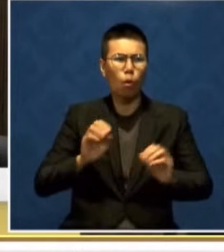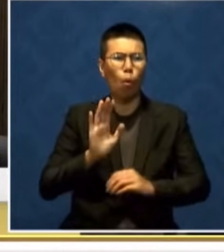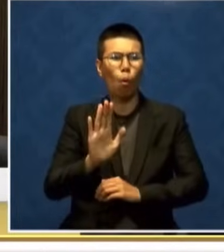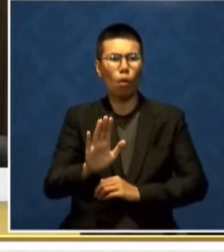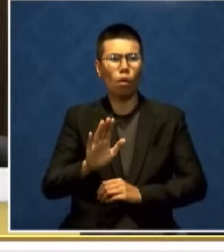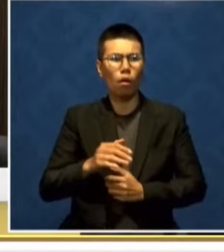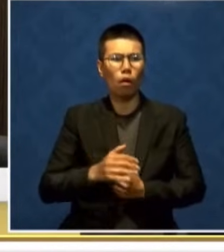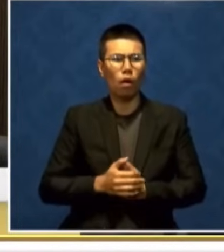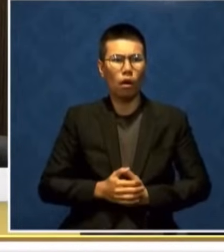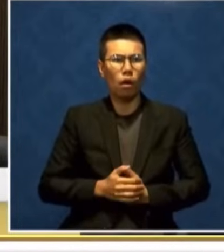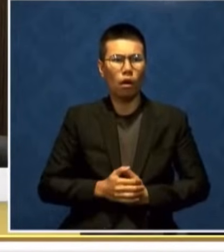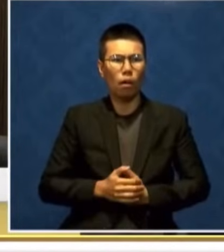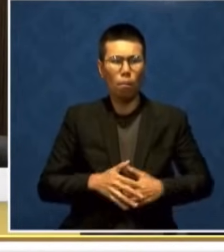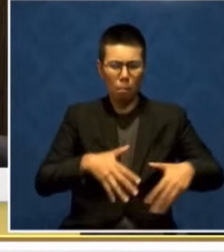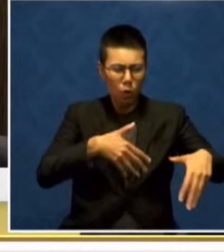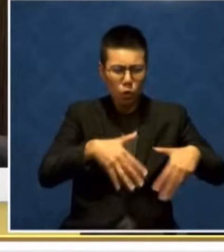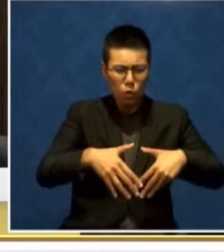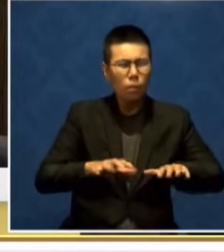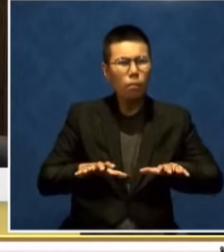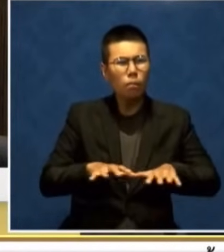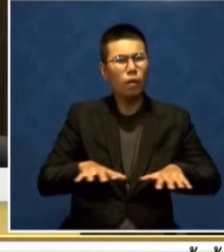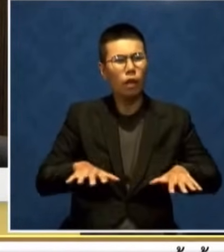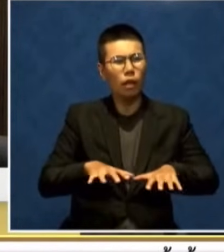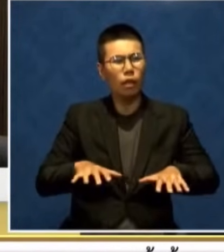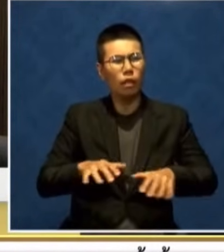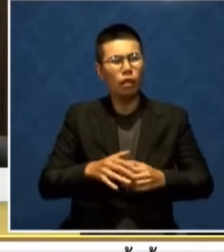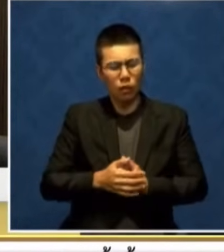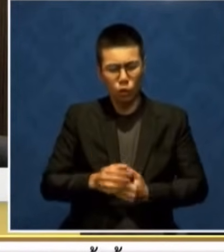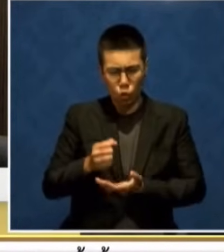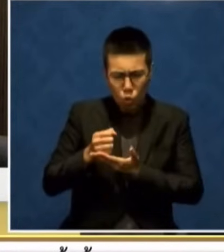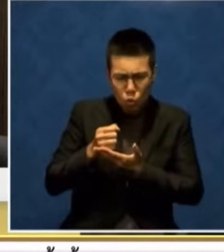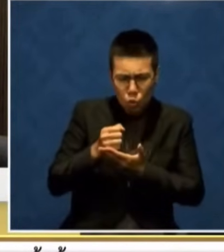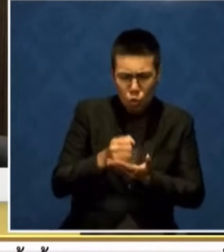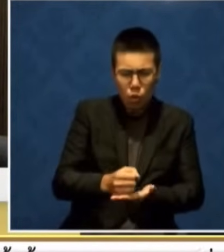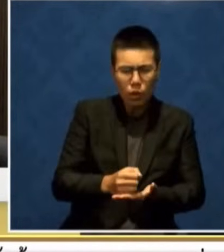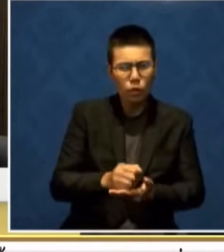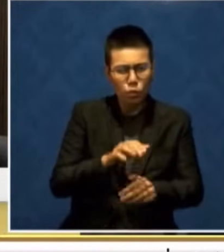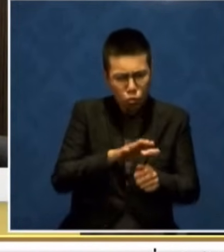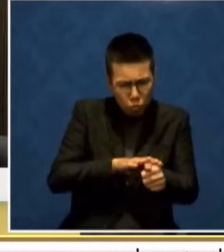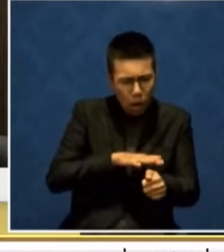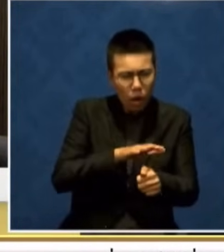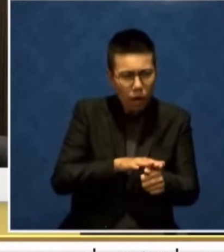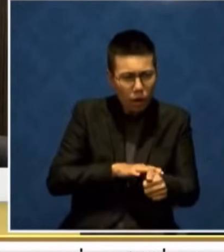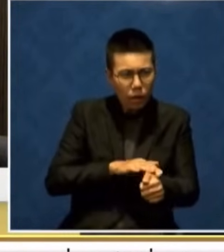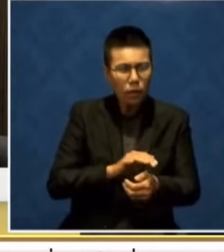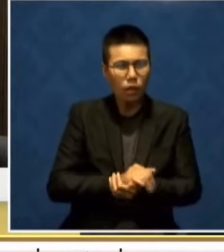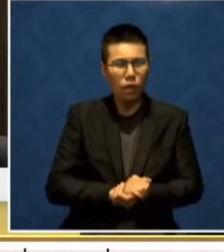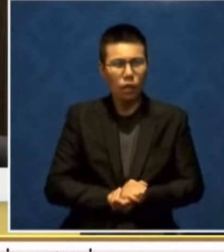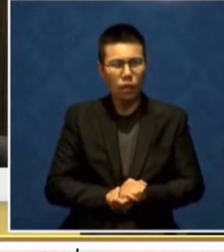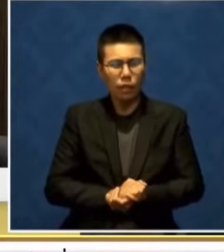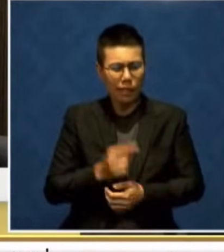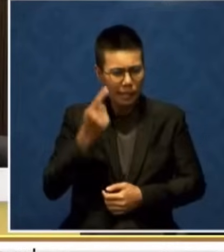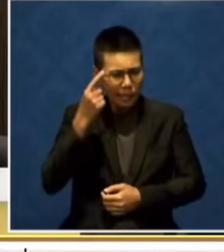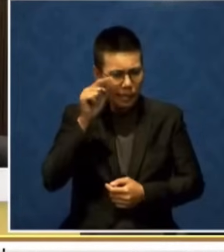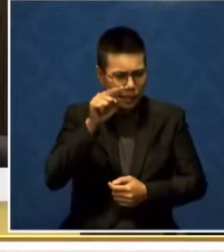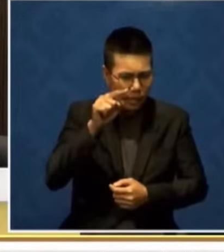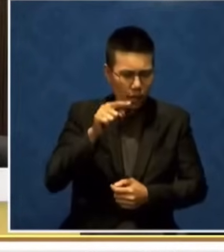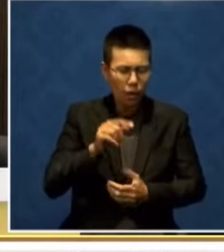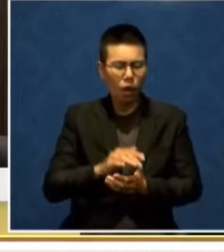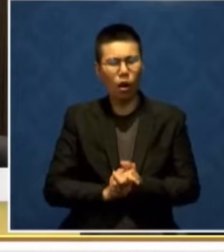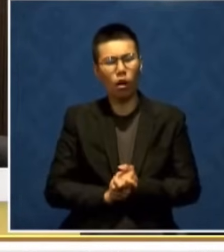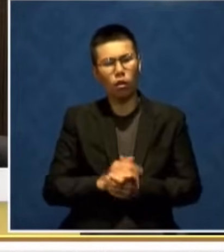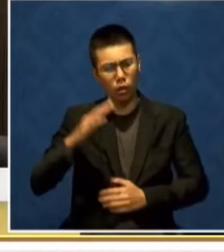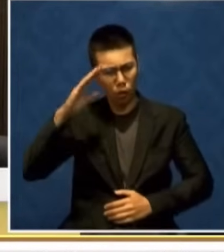ตาธรรมดาตาดำๆอย่างพวกเราเนี่ยก็ช่วยรู้สึกไปถึงผู้ใต้บังคับบัญชาของท่านที่อยู่